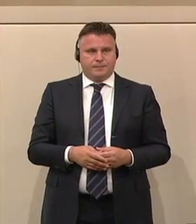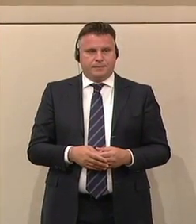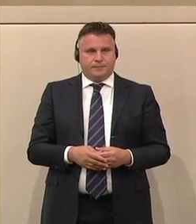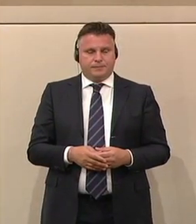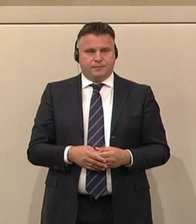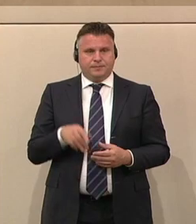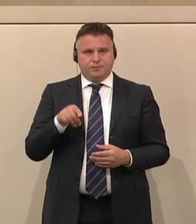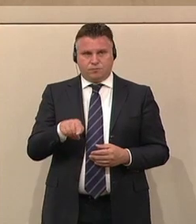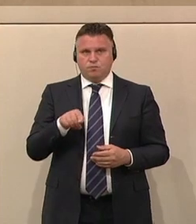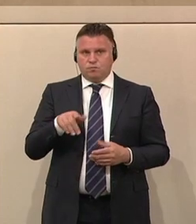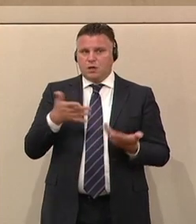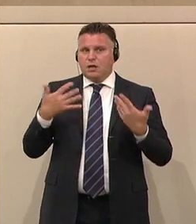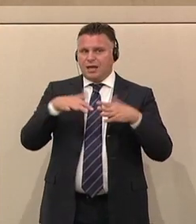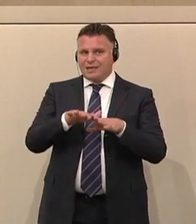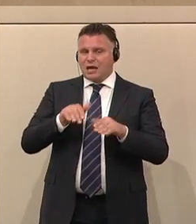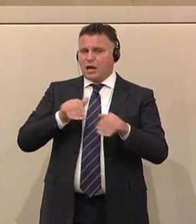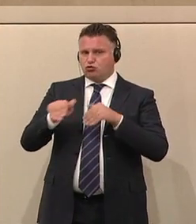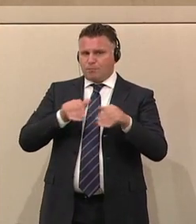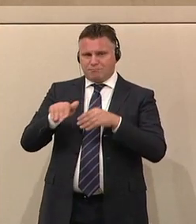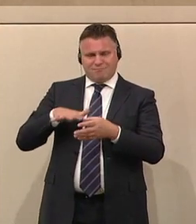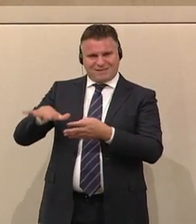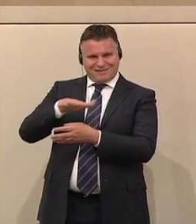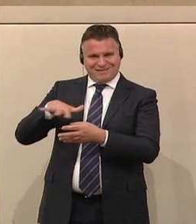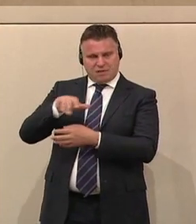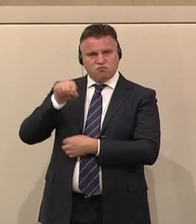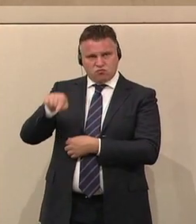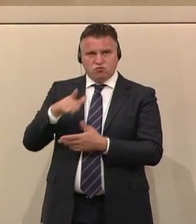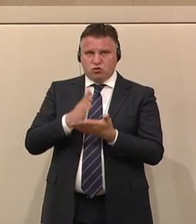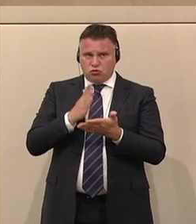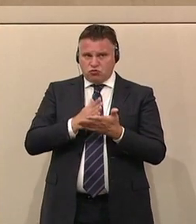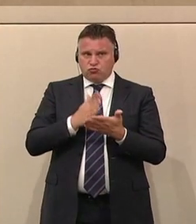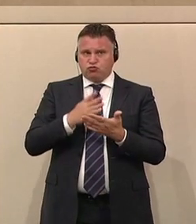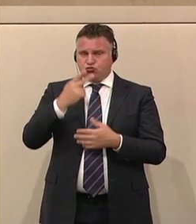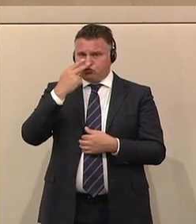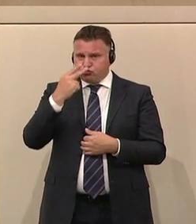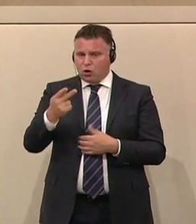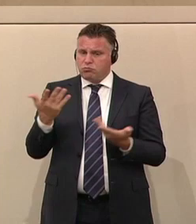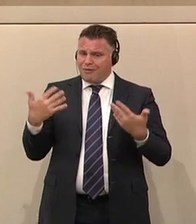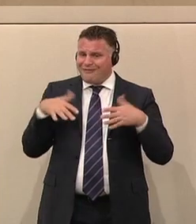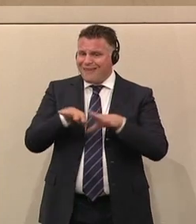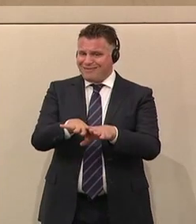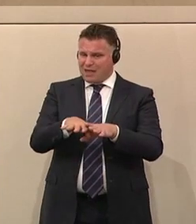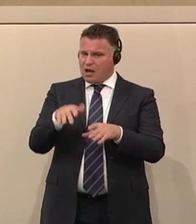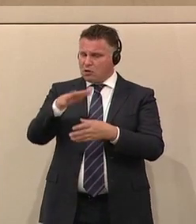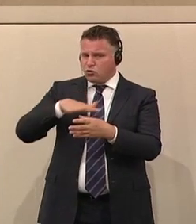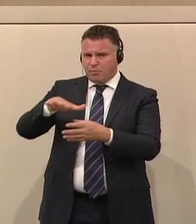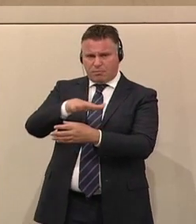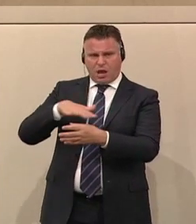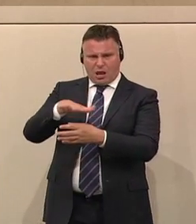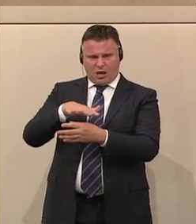Und im Bereich des zuständigen Integrationsministeriums werden die Schlüsselelemente für Integration, also eben